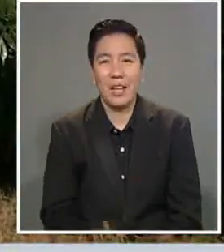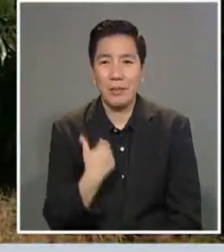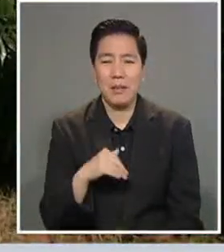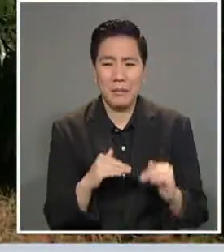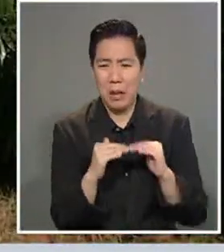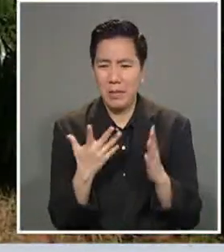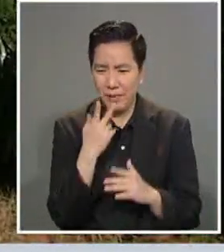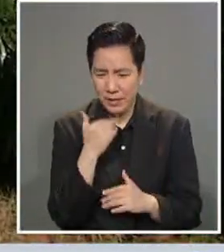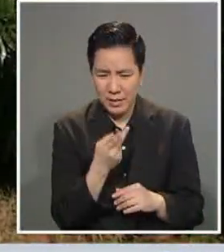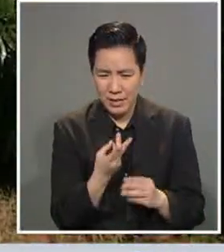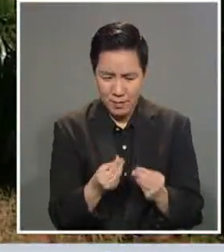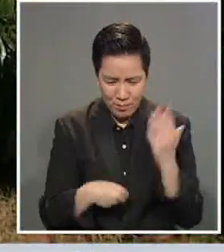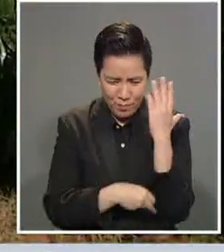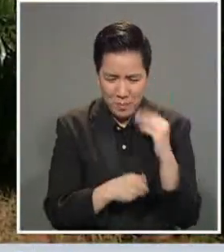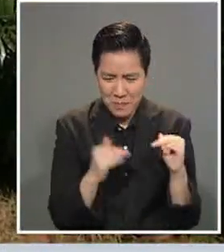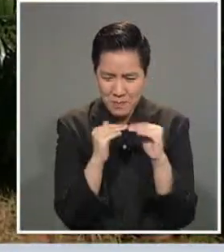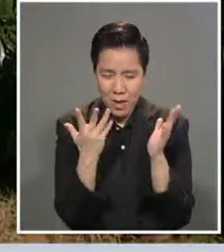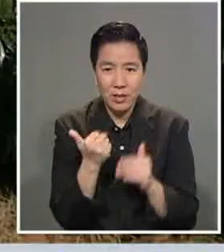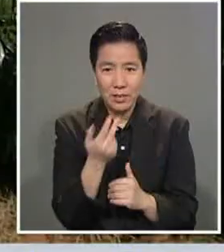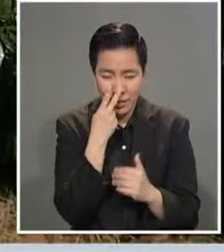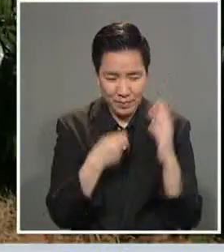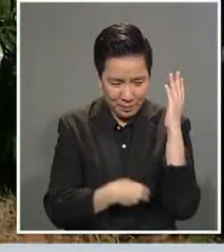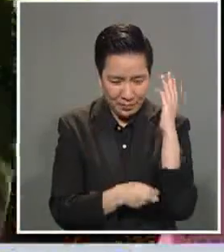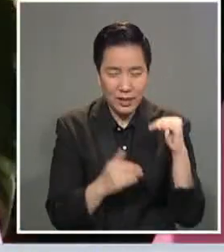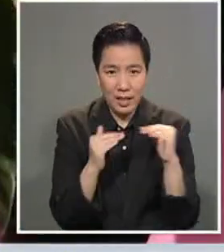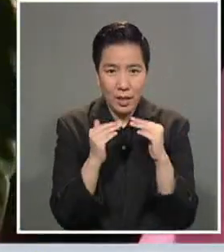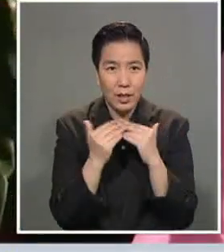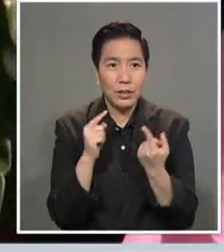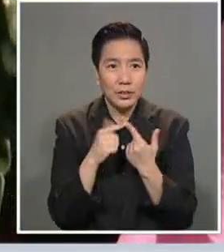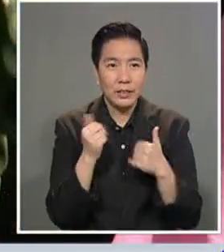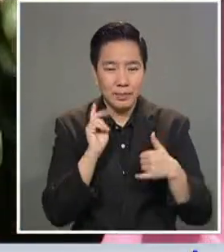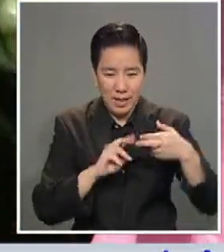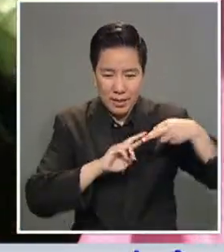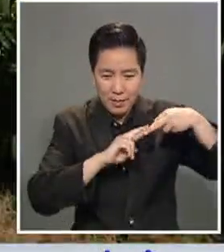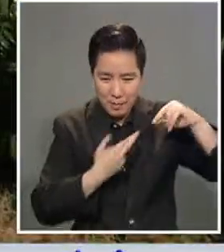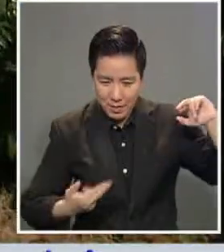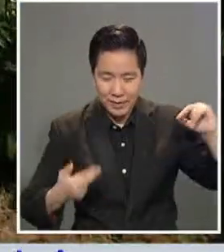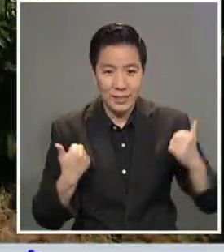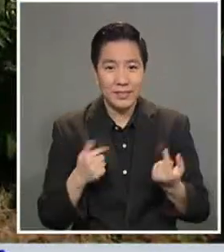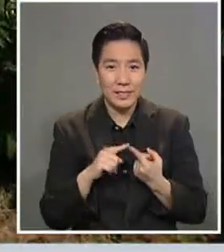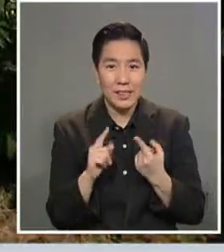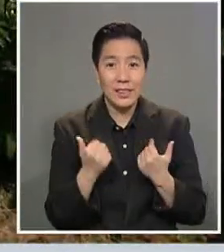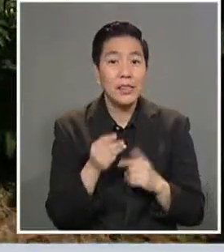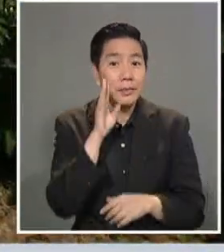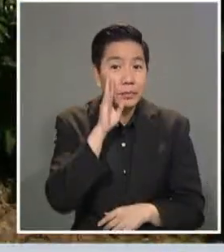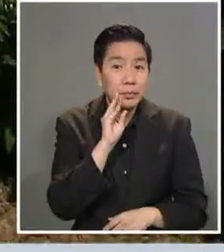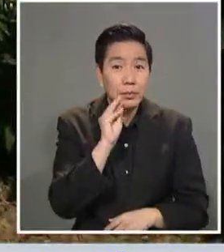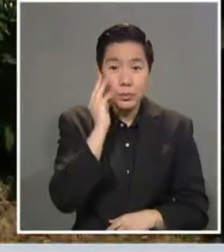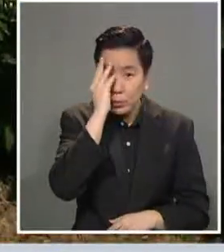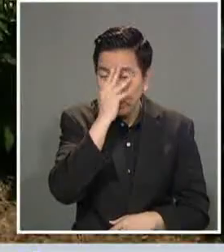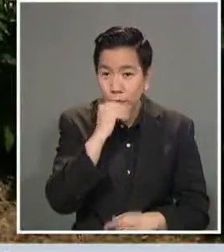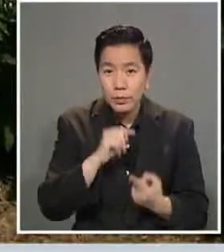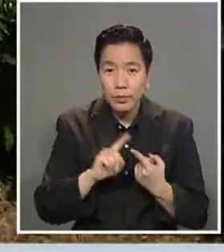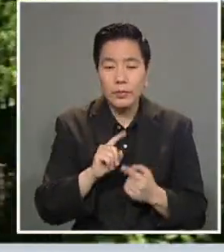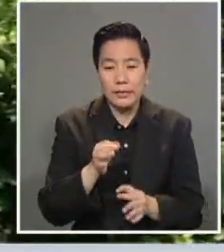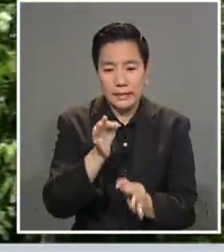มอมากให้ปุ๋ยไม่เท่ากันเหรออ ๋อให้เท่าค่ะนี่ขึ้นอยู่กับกรรมพันธุ์ค่ะตอนนี้ที่ลำไยเราสวยเนื่องจากทาง